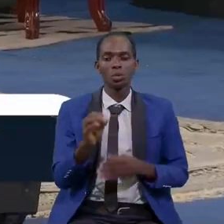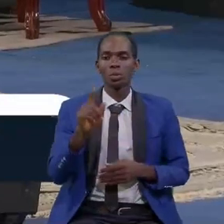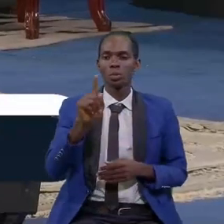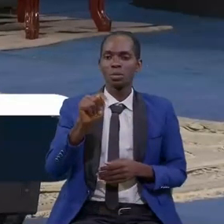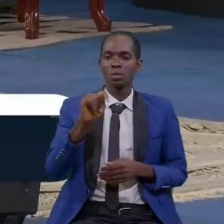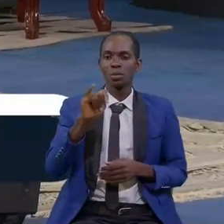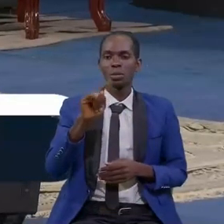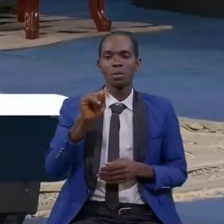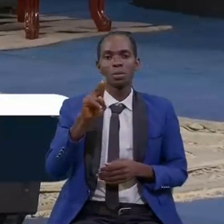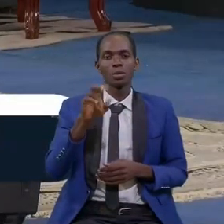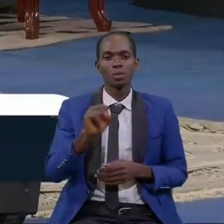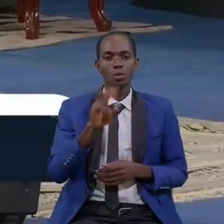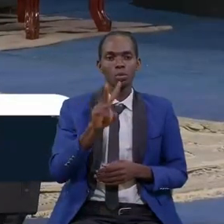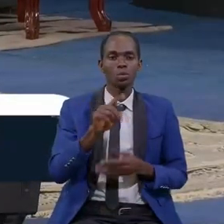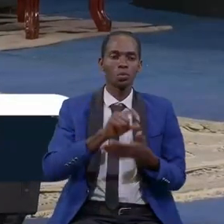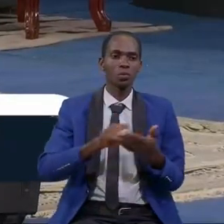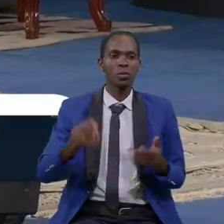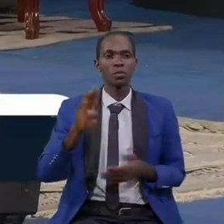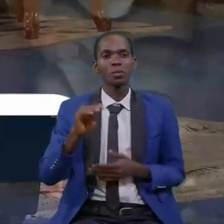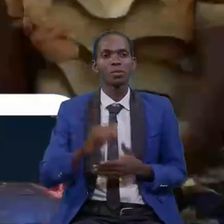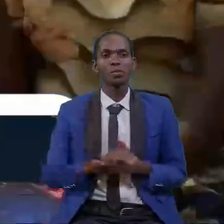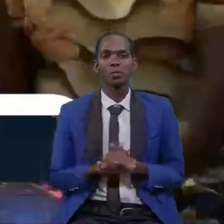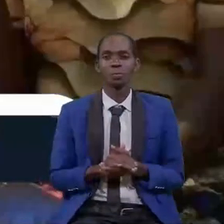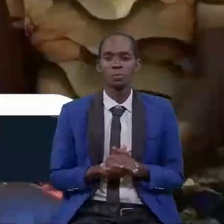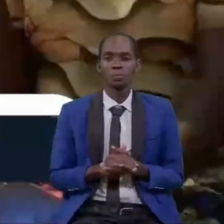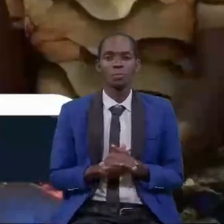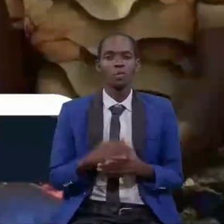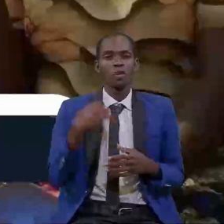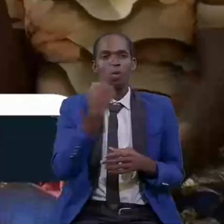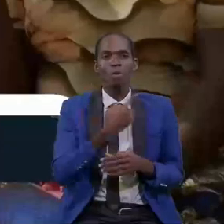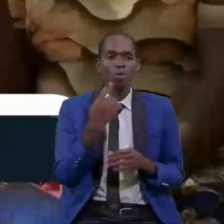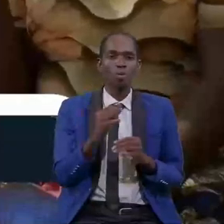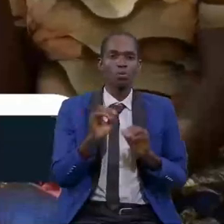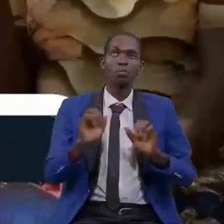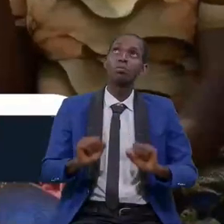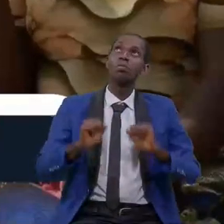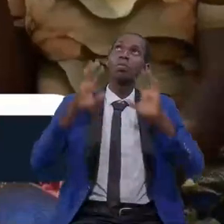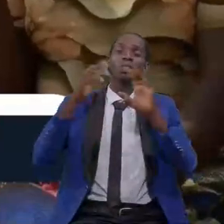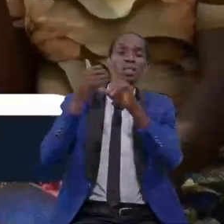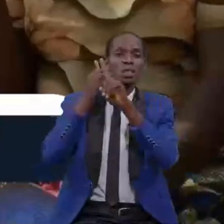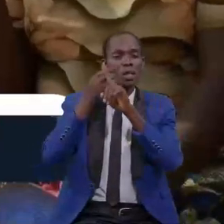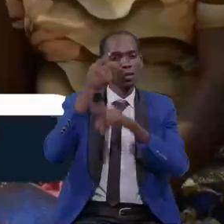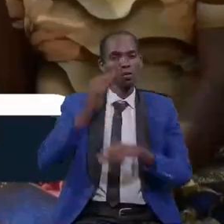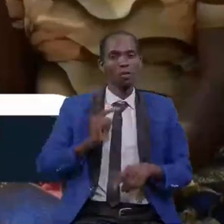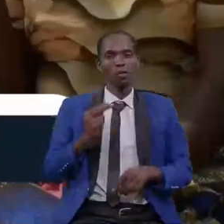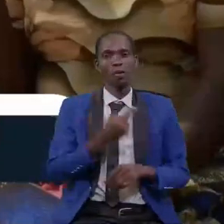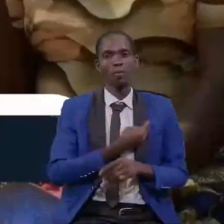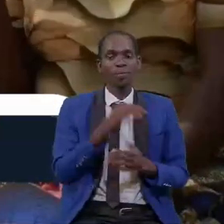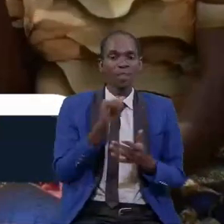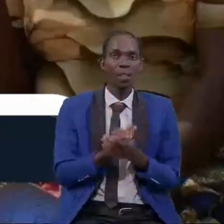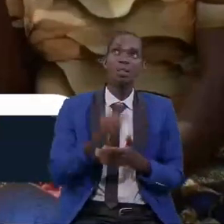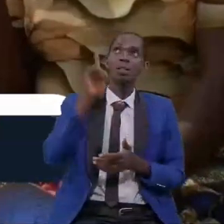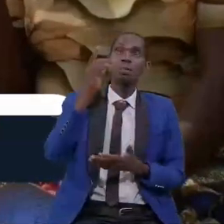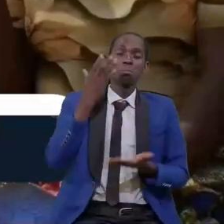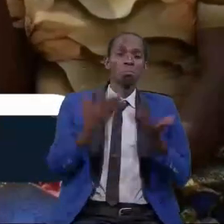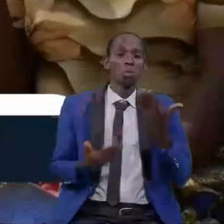verset 14. Tite, chapitre 2, 14. Tite 2, 14. Qui s'est donné lui-même pour